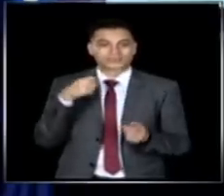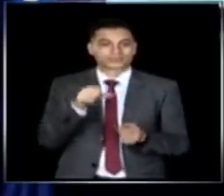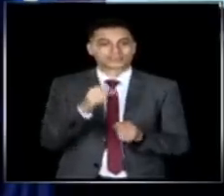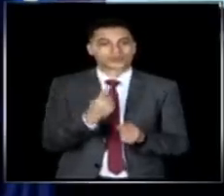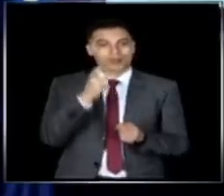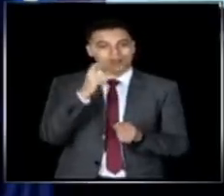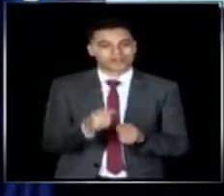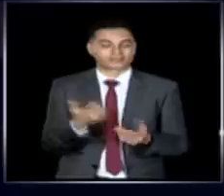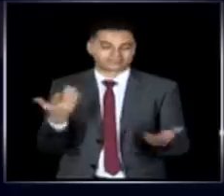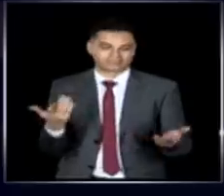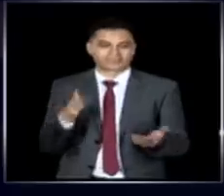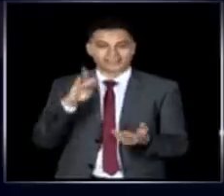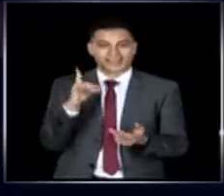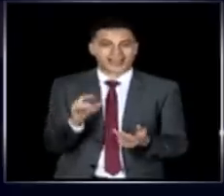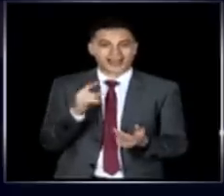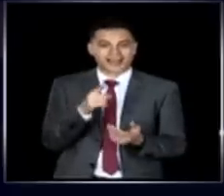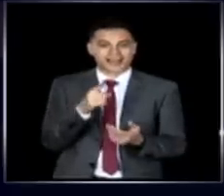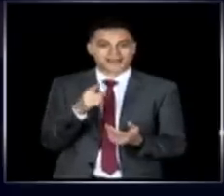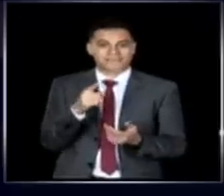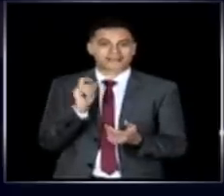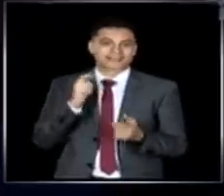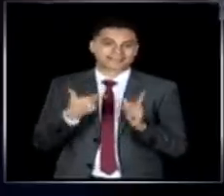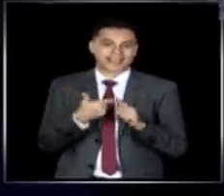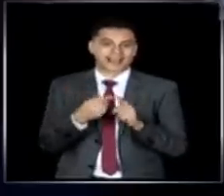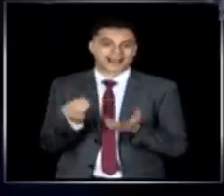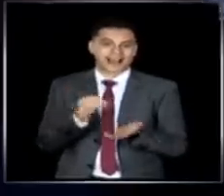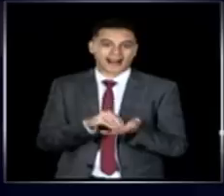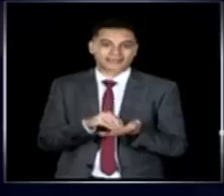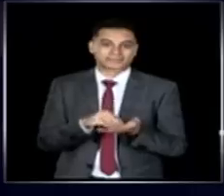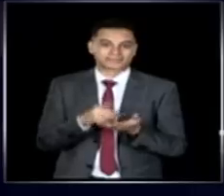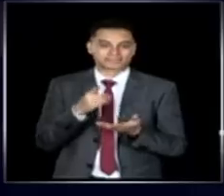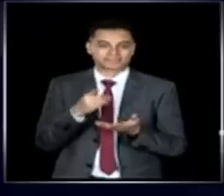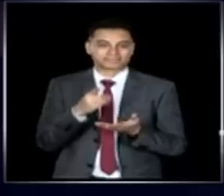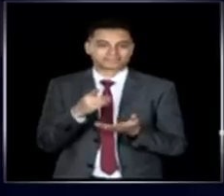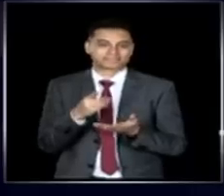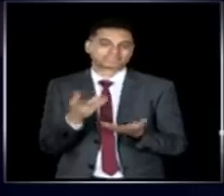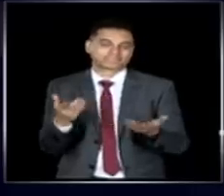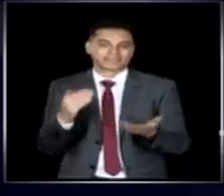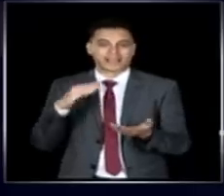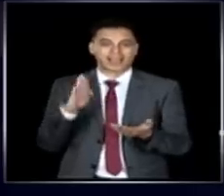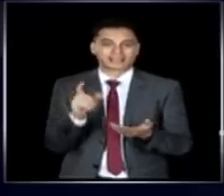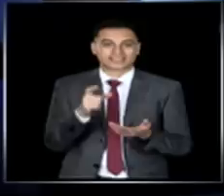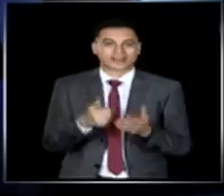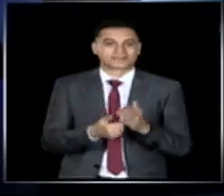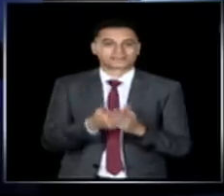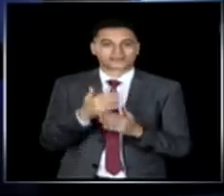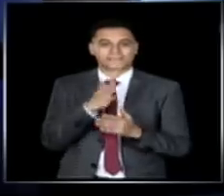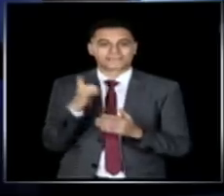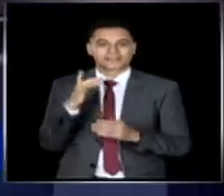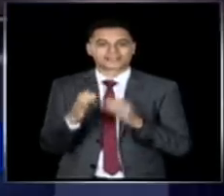نقطة، مع أنه لعب من الفقرة الثانية. الحمد لله. حسن عروس أفضل لاعب في ماتش النهارده ب 100 نقطة.